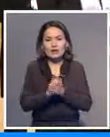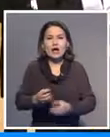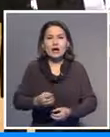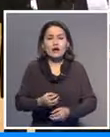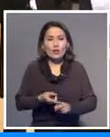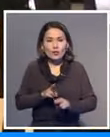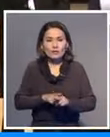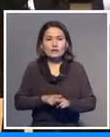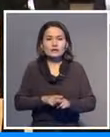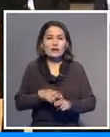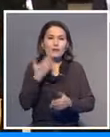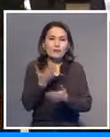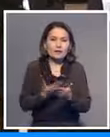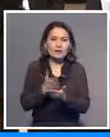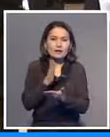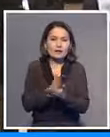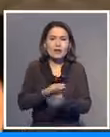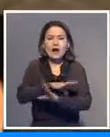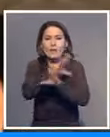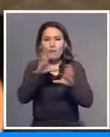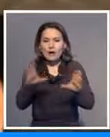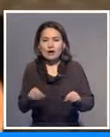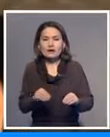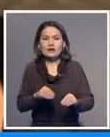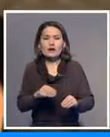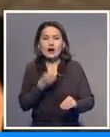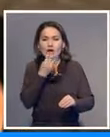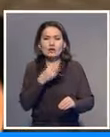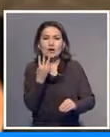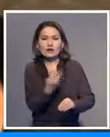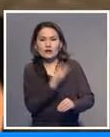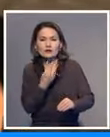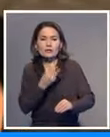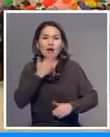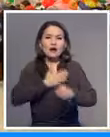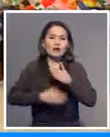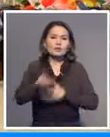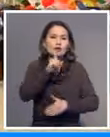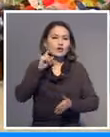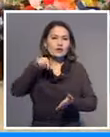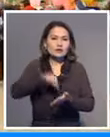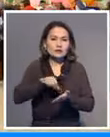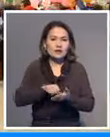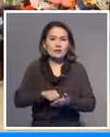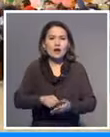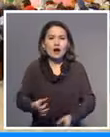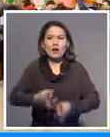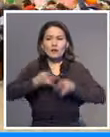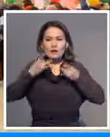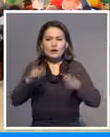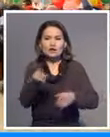ынтымақтың жарқын көрінісін паш етті. Барлығы шат-шадыман, көңілге көтеріңкі. Ту көтерілген соң жастар қоғамдық келісімді қолдайды атты